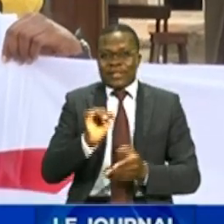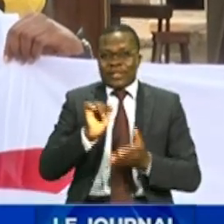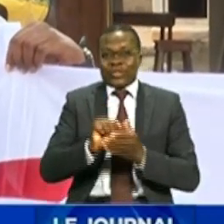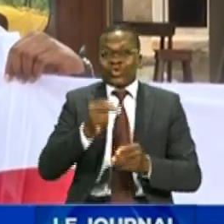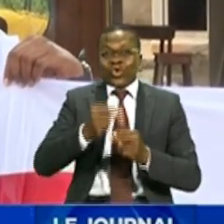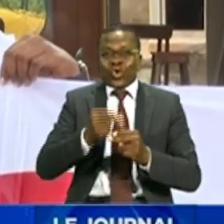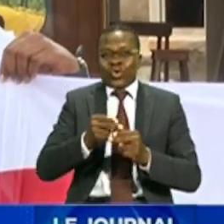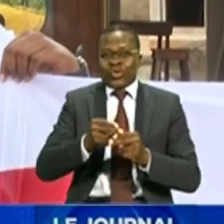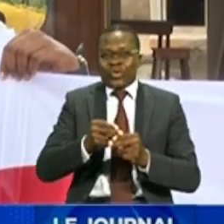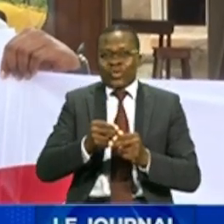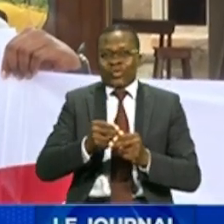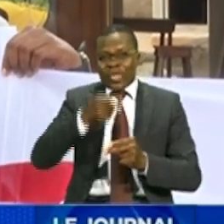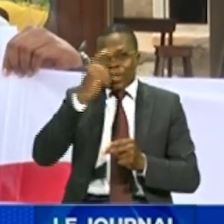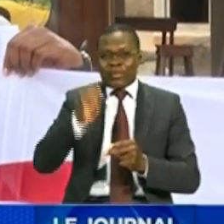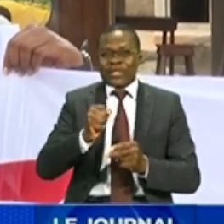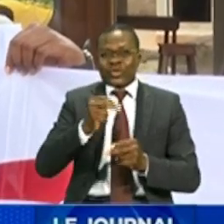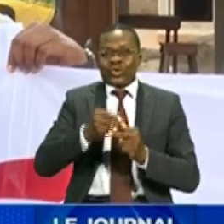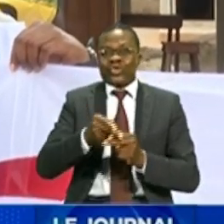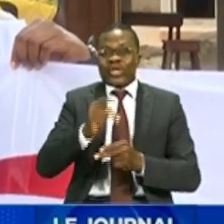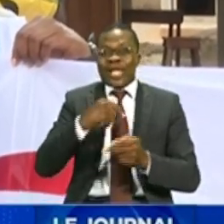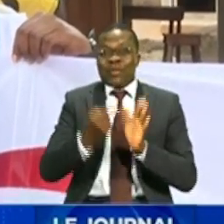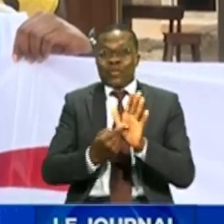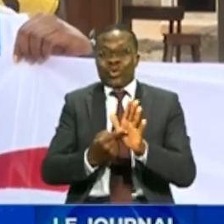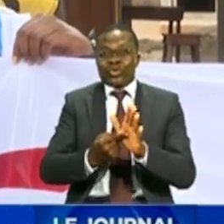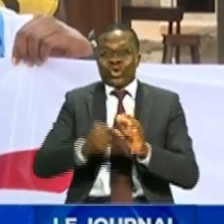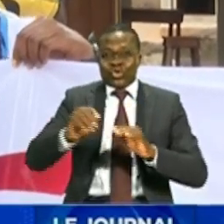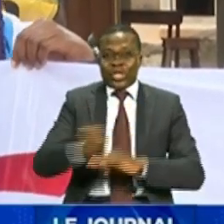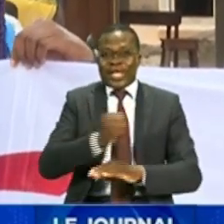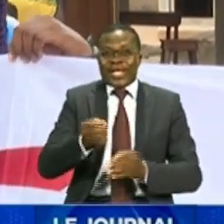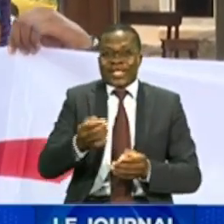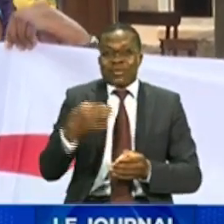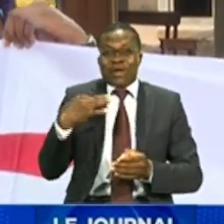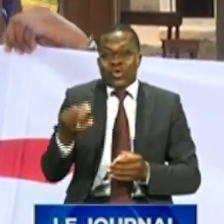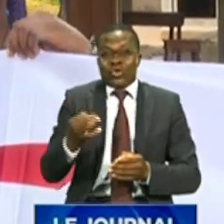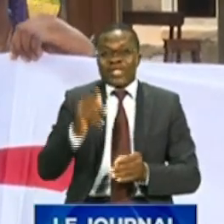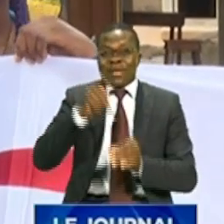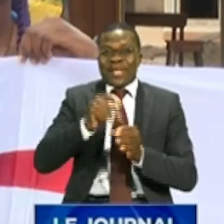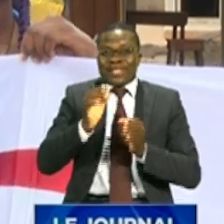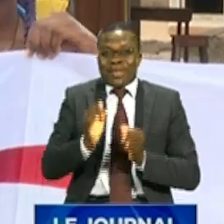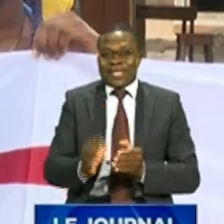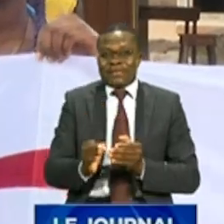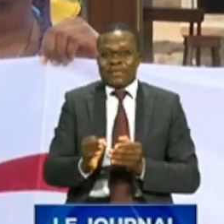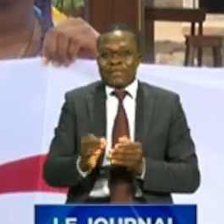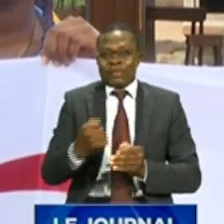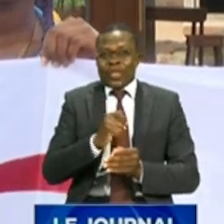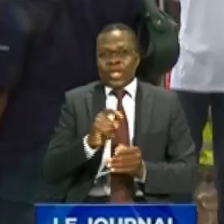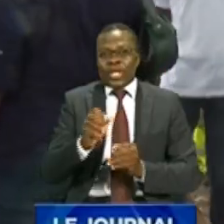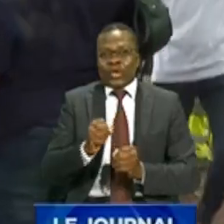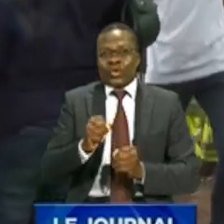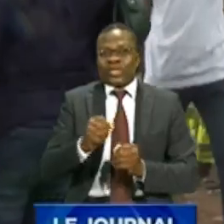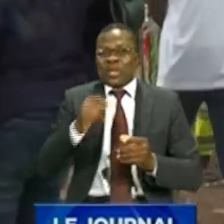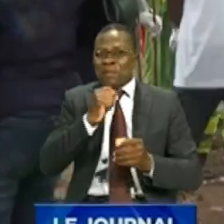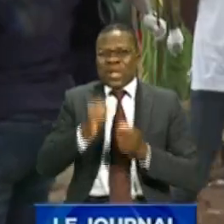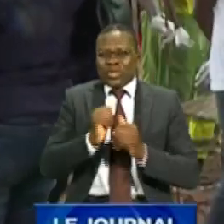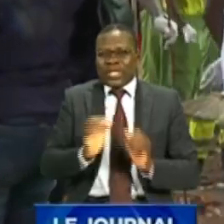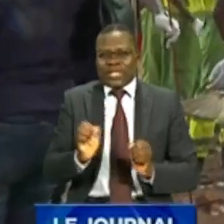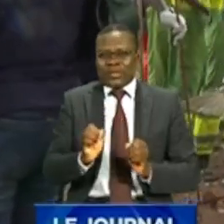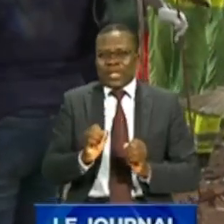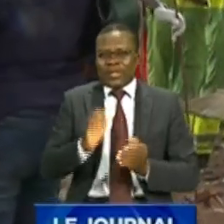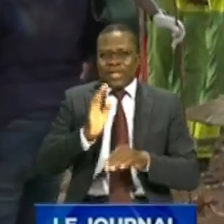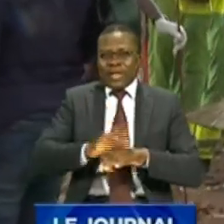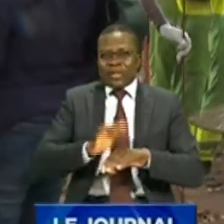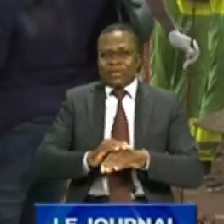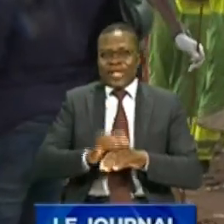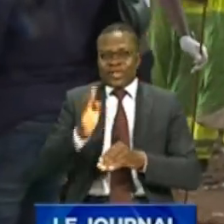nom, parce que cela dénote réellement d'un engagement volontaire participatif et non sous la contrainte. La préservation du